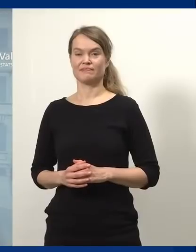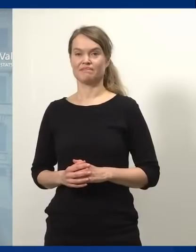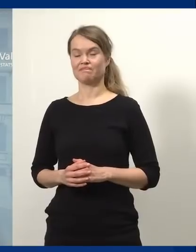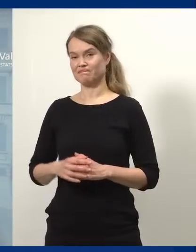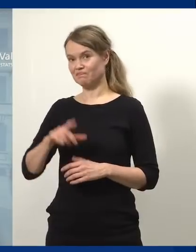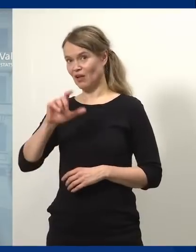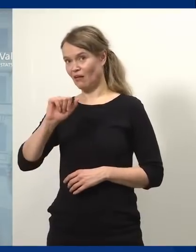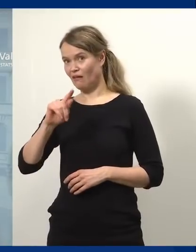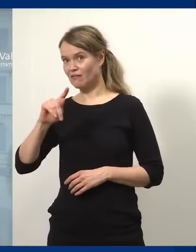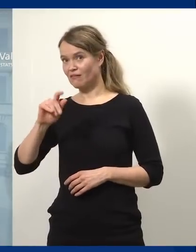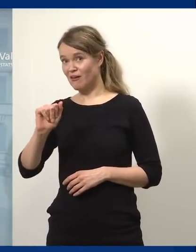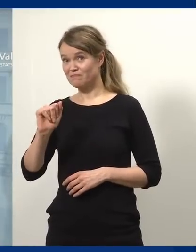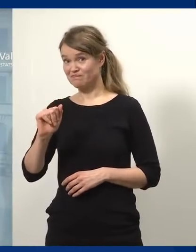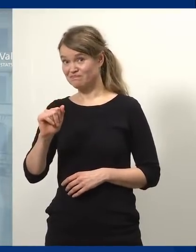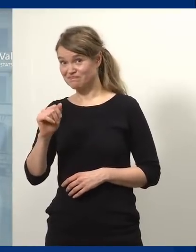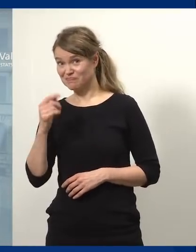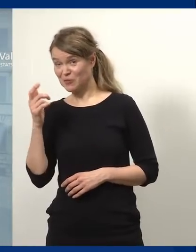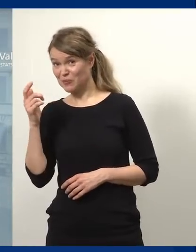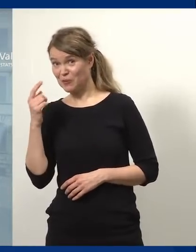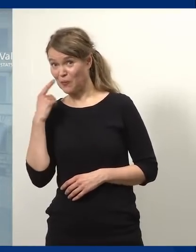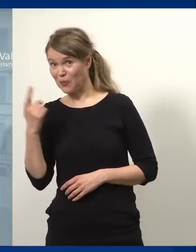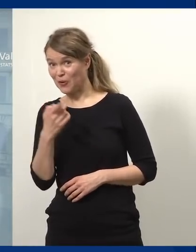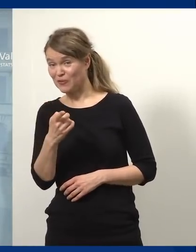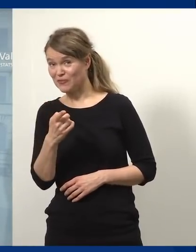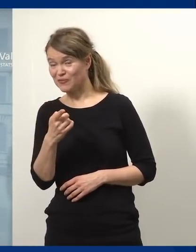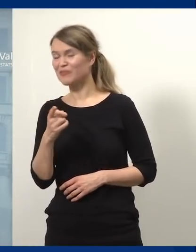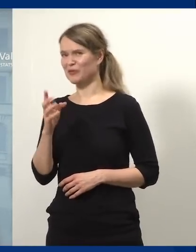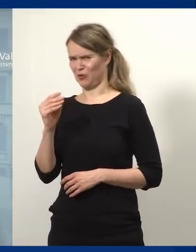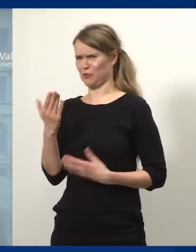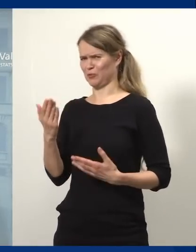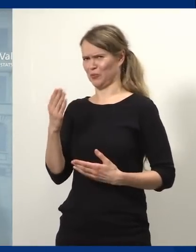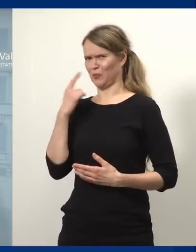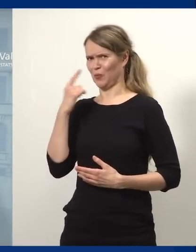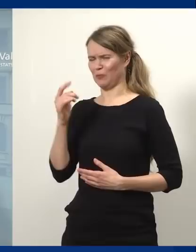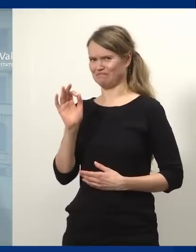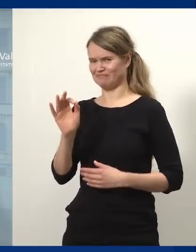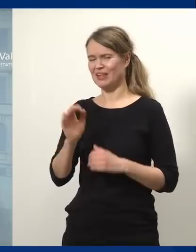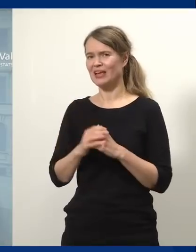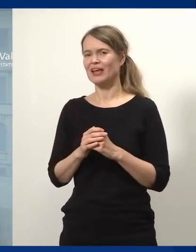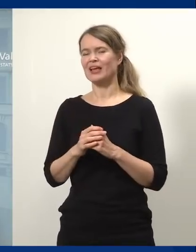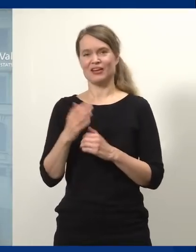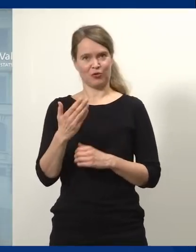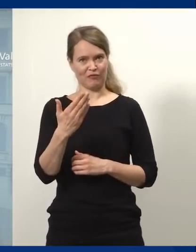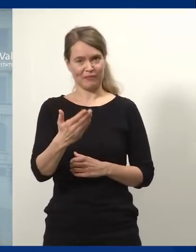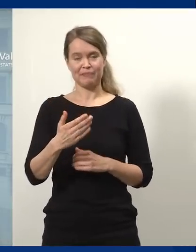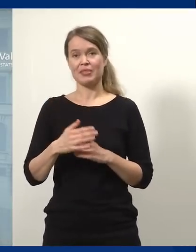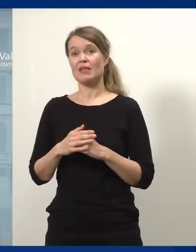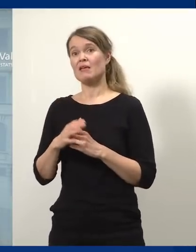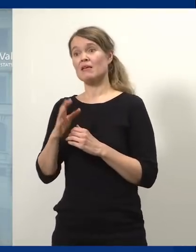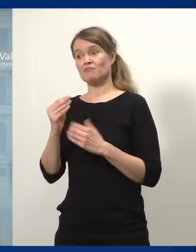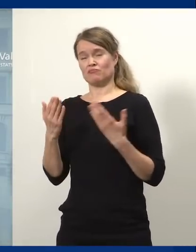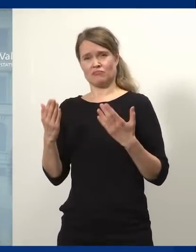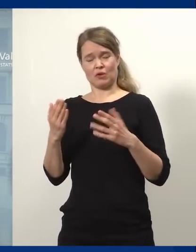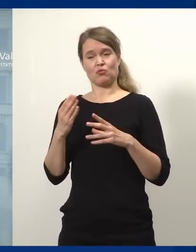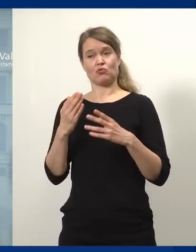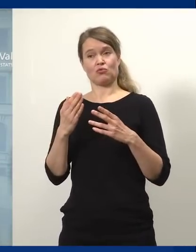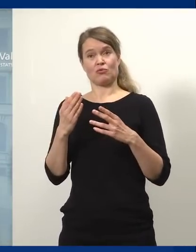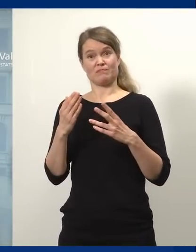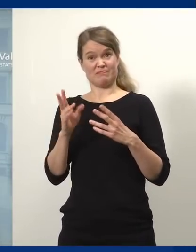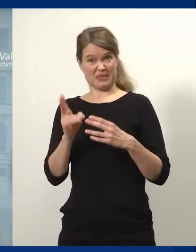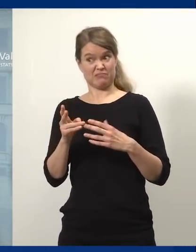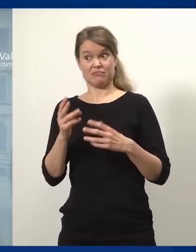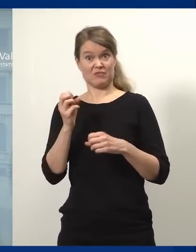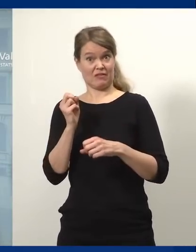Päivi Lakka, oletko kuulolla? No niin, nyt kuuluu. Joo, ole hyvä. Joo. Tässä puhutaan siis tosiaan ravintoloiden sulkemisesta